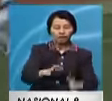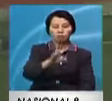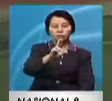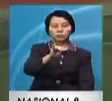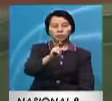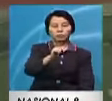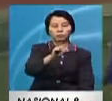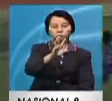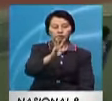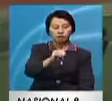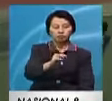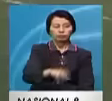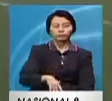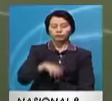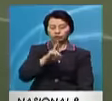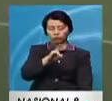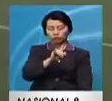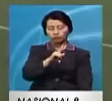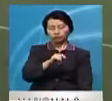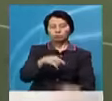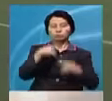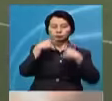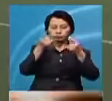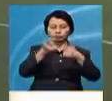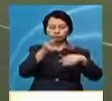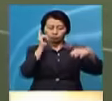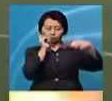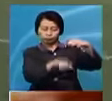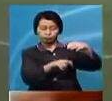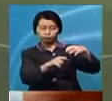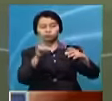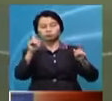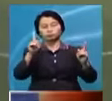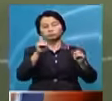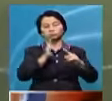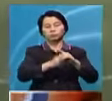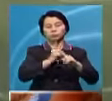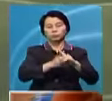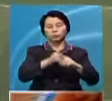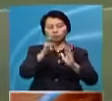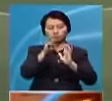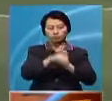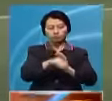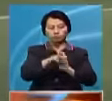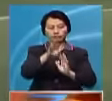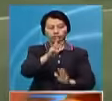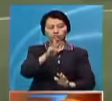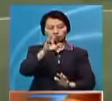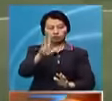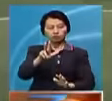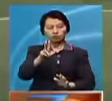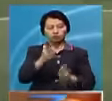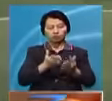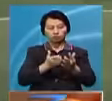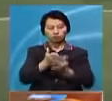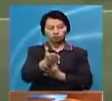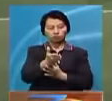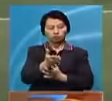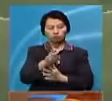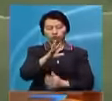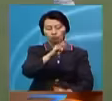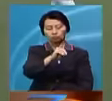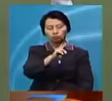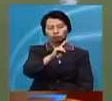UiTM FC. UiTM berjaya menyamakan kedudukan satu sama pada minit ke-63 menerusi